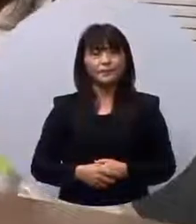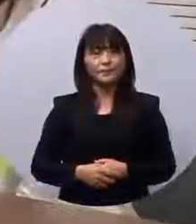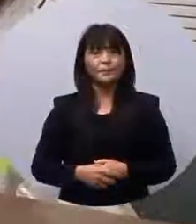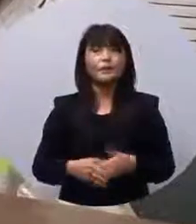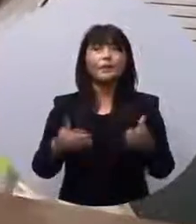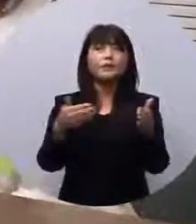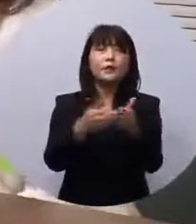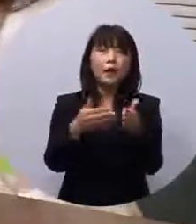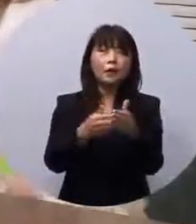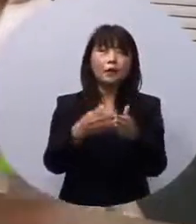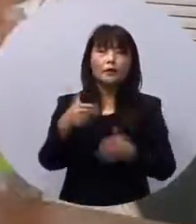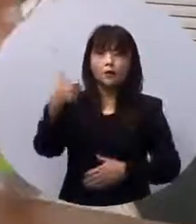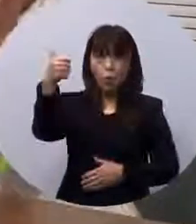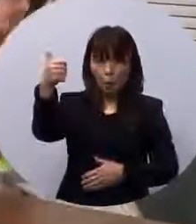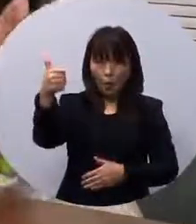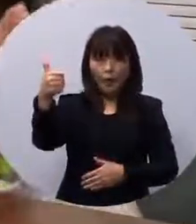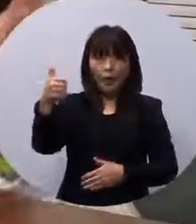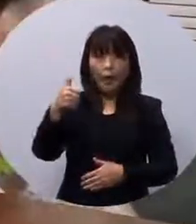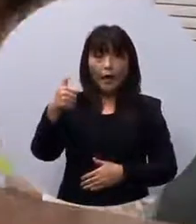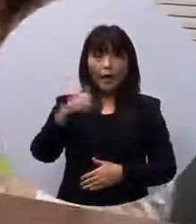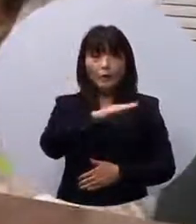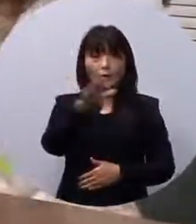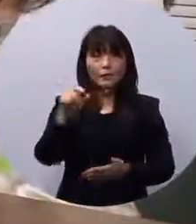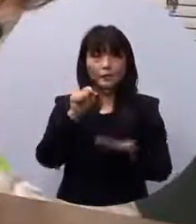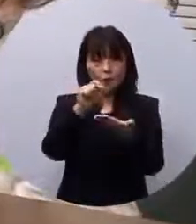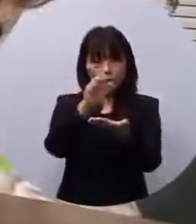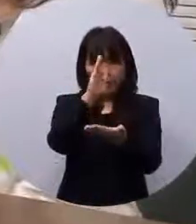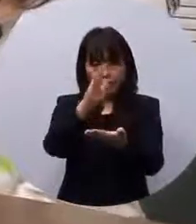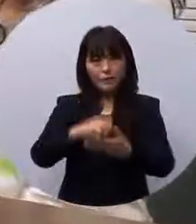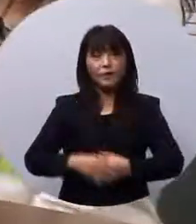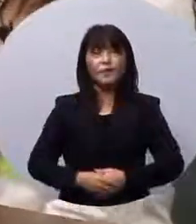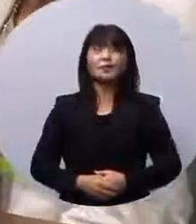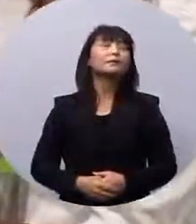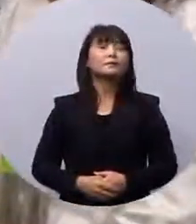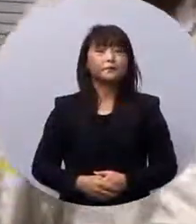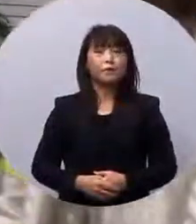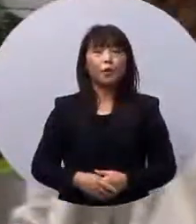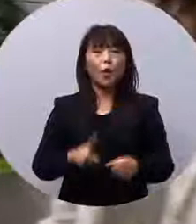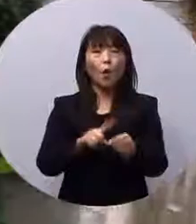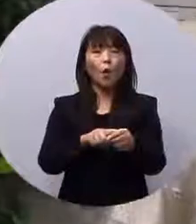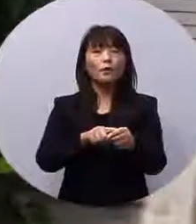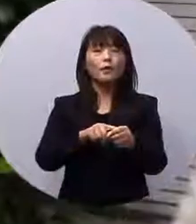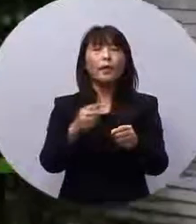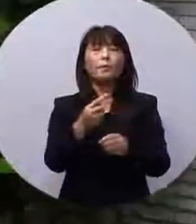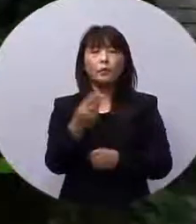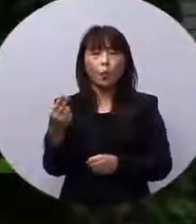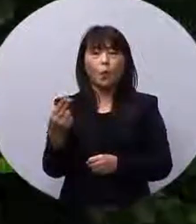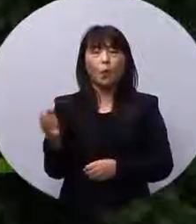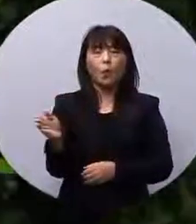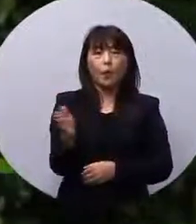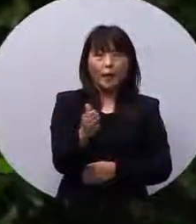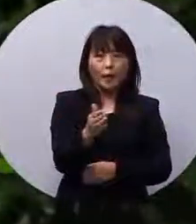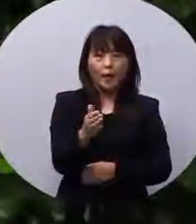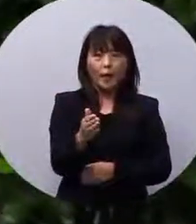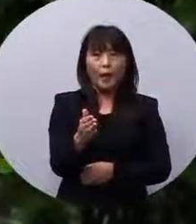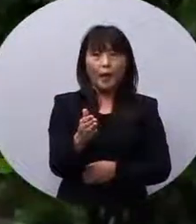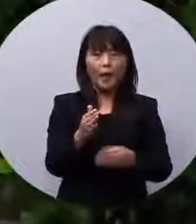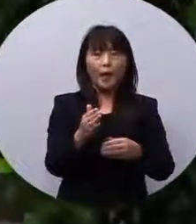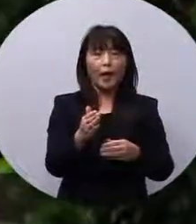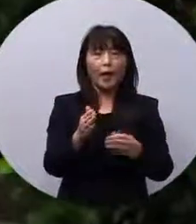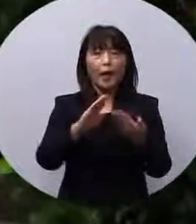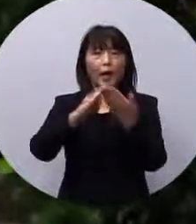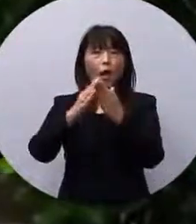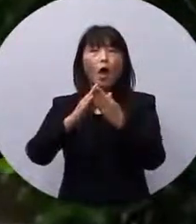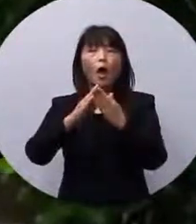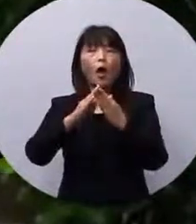では最後に市長から市民の皆さんへ一言お願いいたします。 はい、今年度から、プロモーション、始